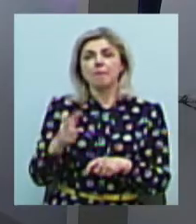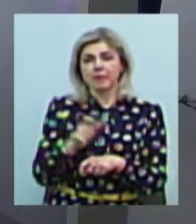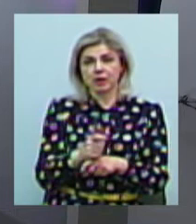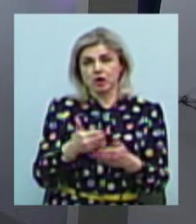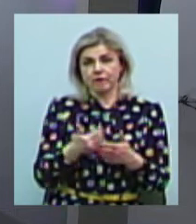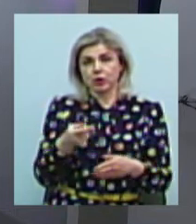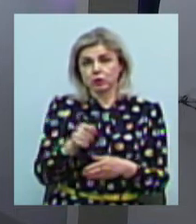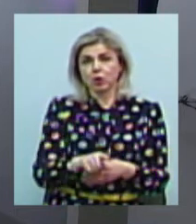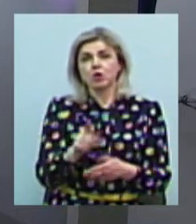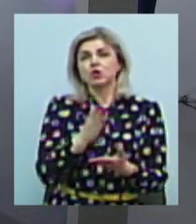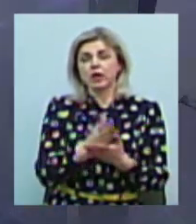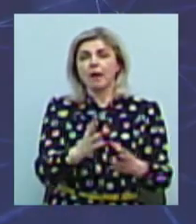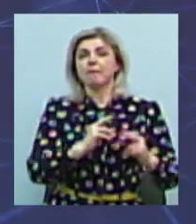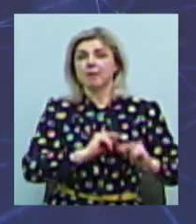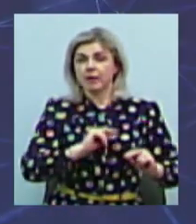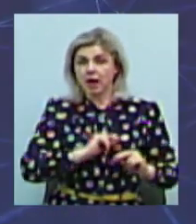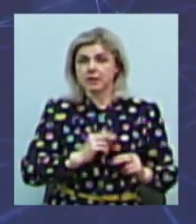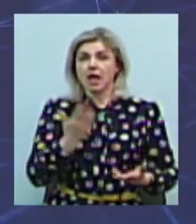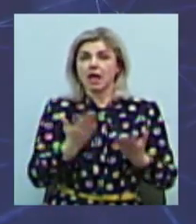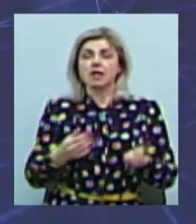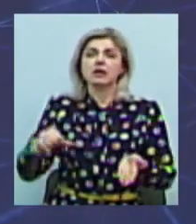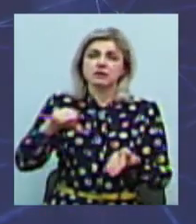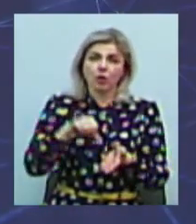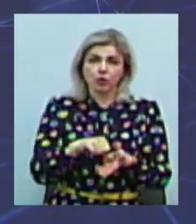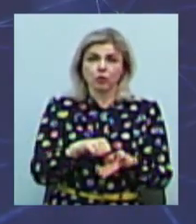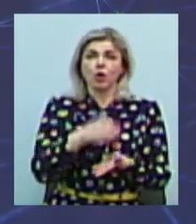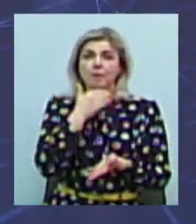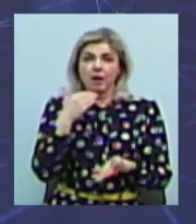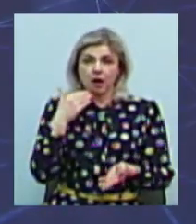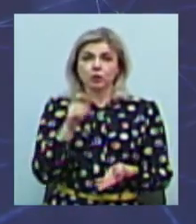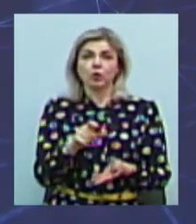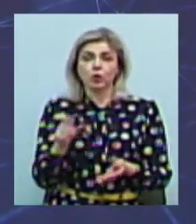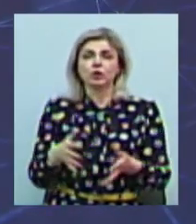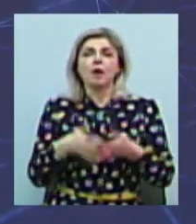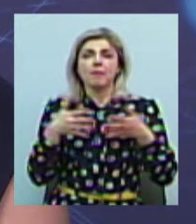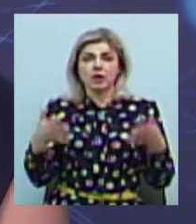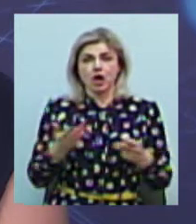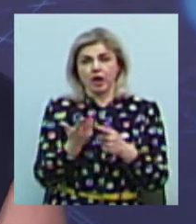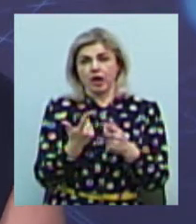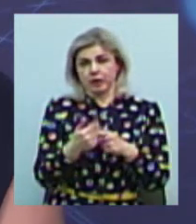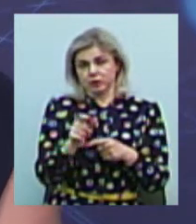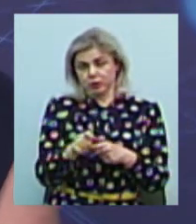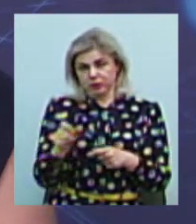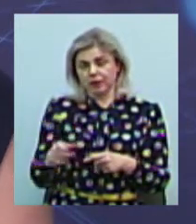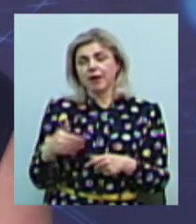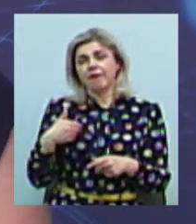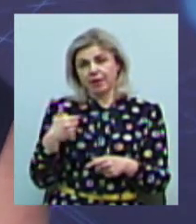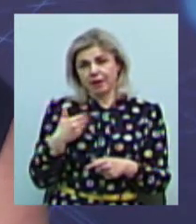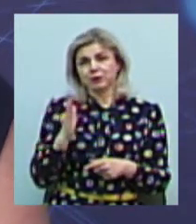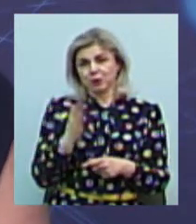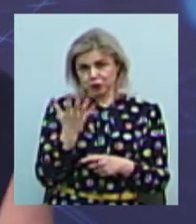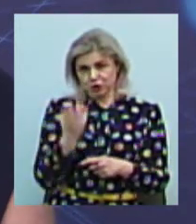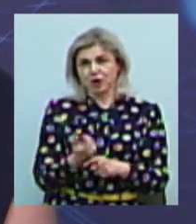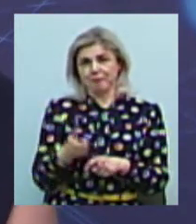що є співпраця. А якщо ми залучимо багато людей, велику кількість людей, то ефект буде ще